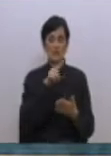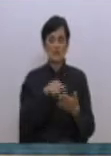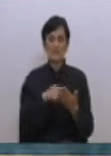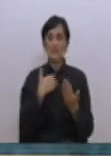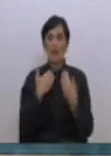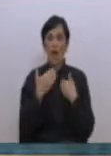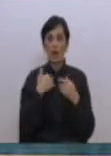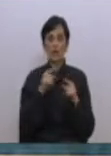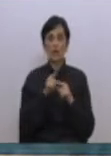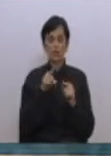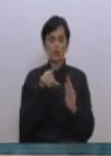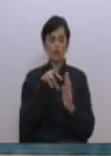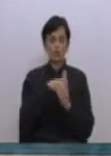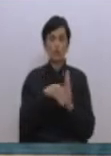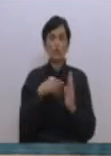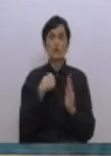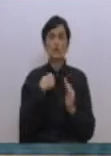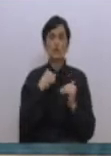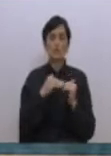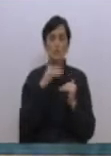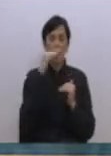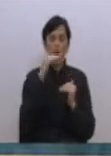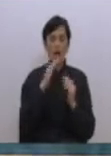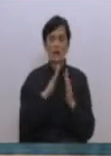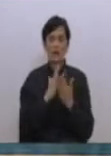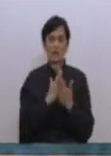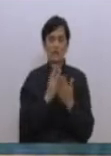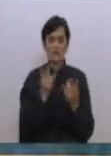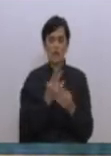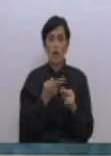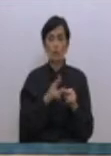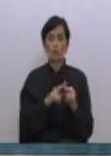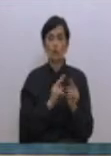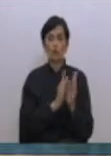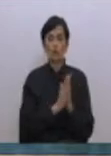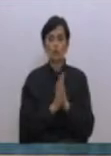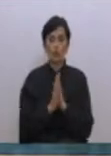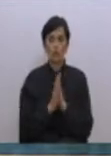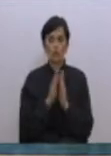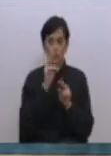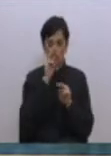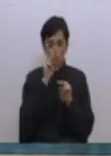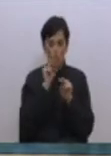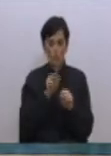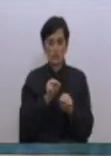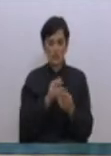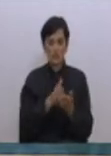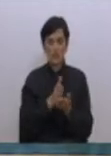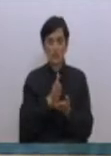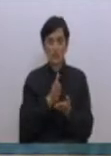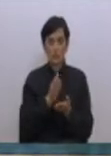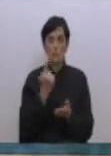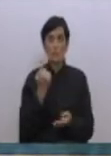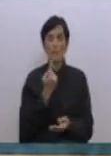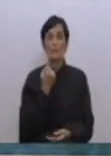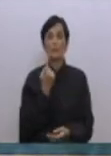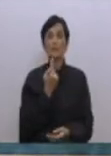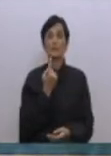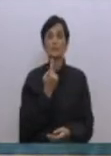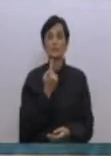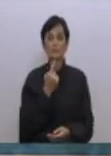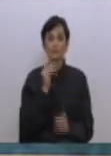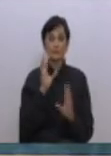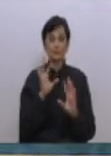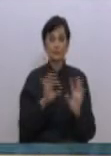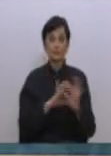ciuris magali corumis, a ciuris coni, a mitom, tot, i-a fost concentrat. Pirvelim,